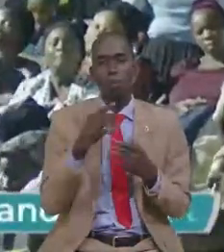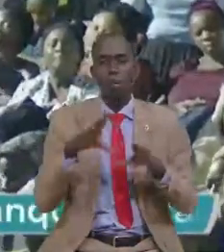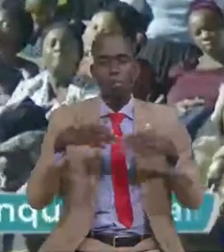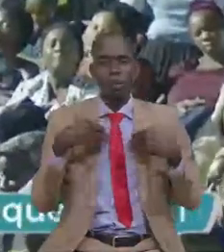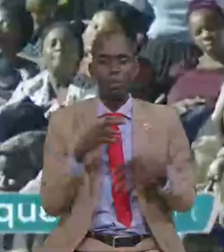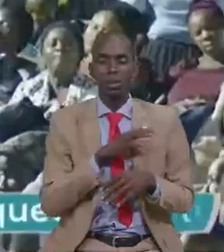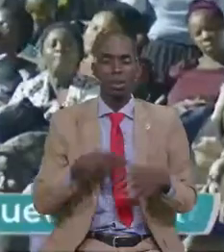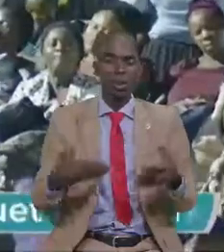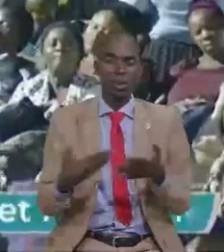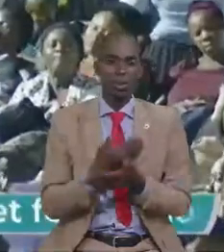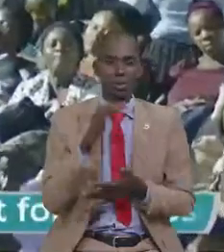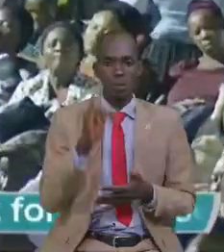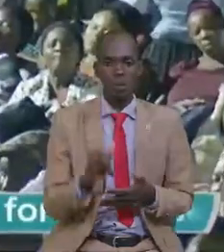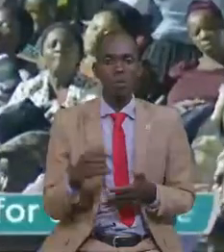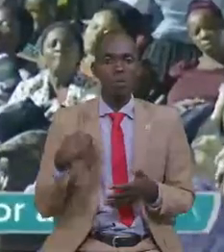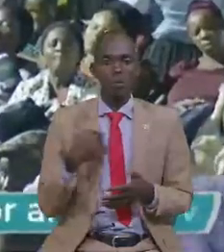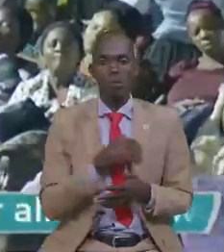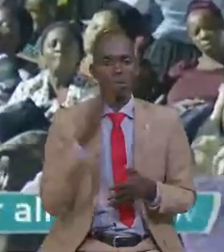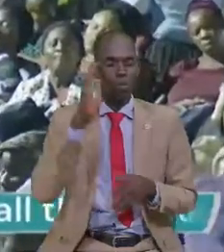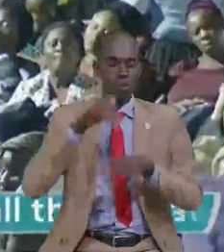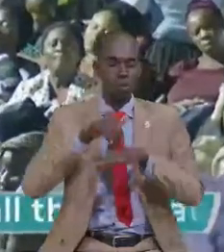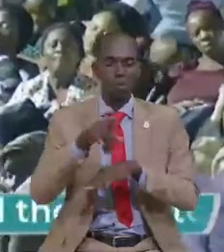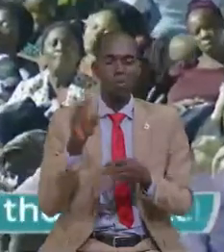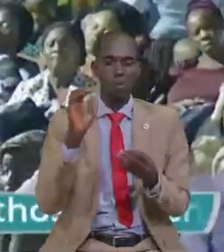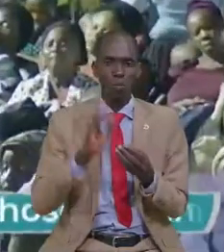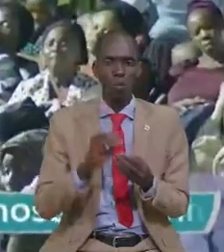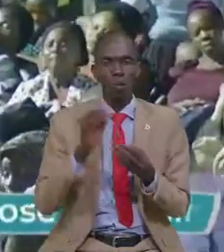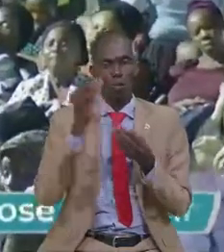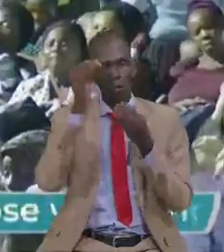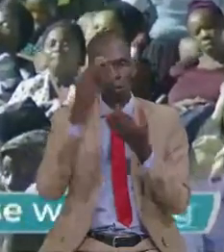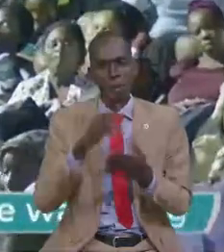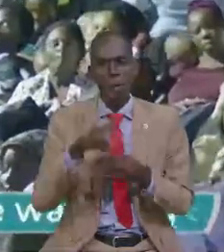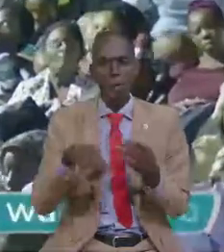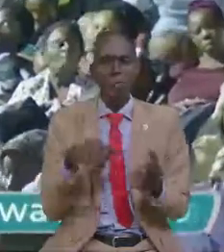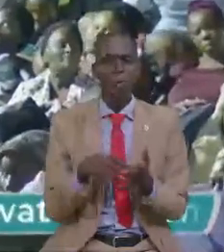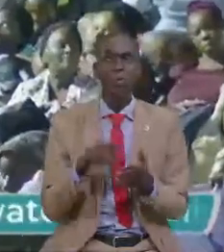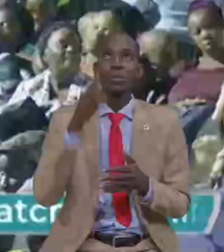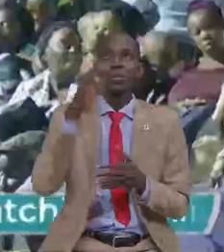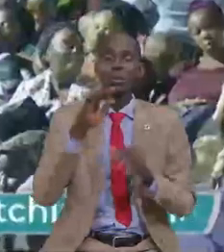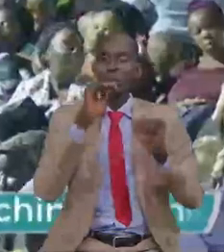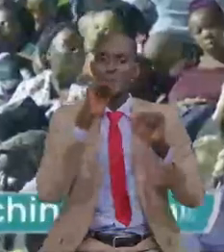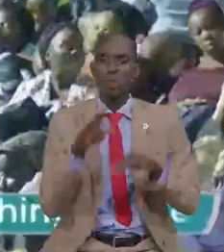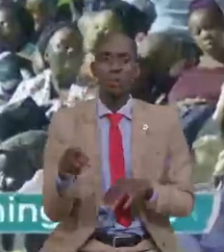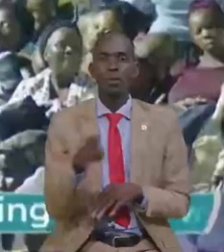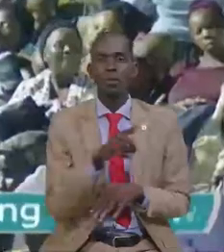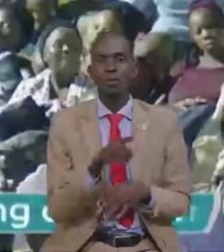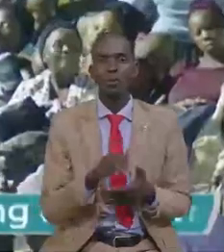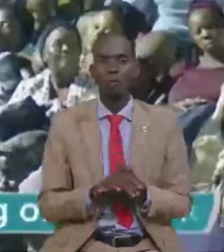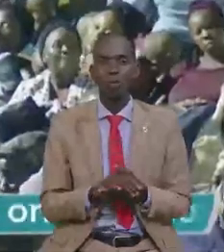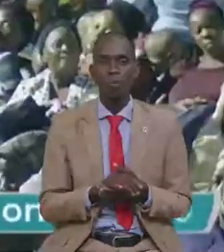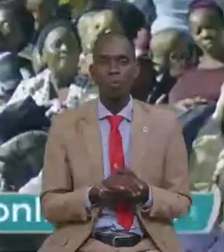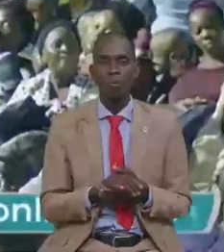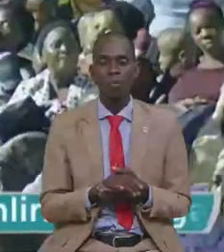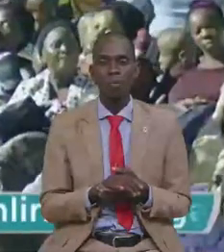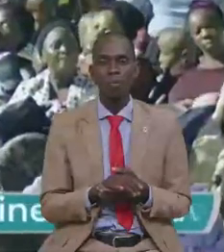vous seront envoyés. Et le diocèse serait content que vous prenez part à ce